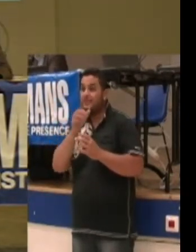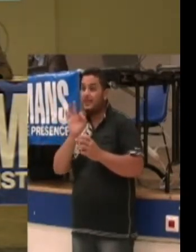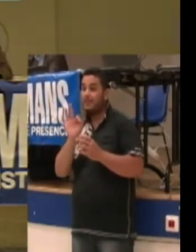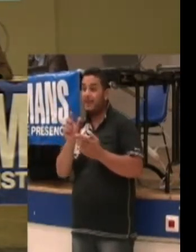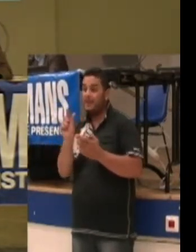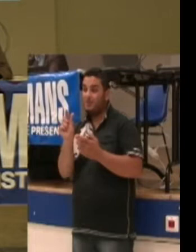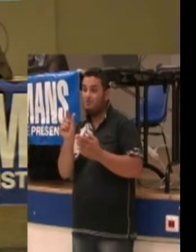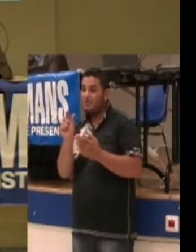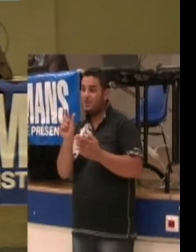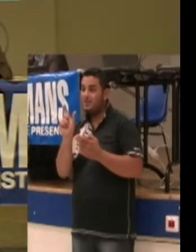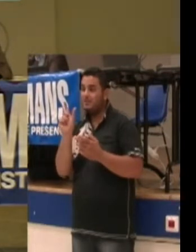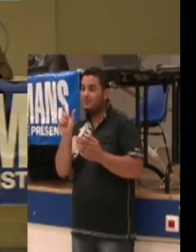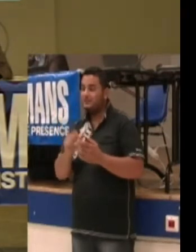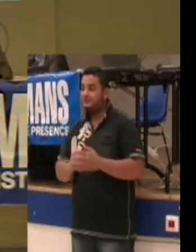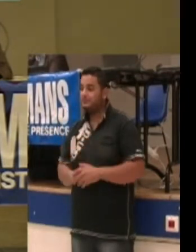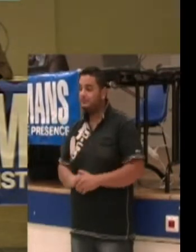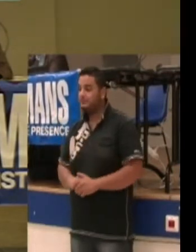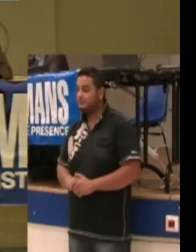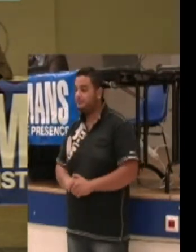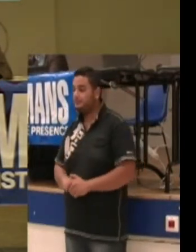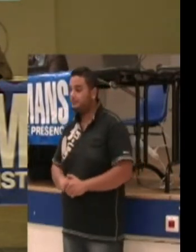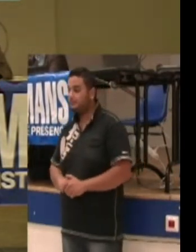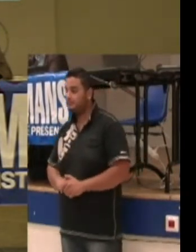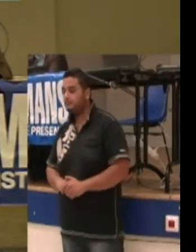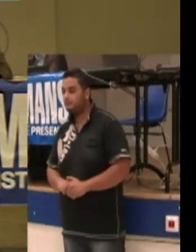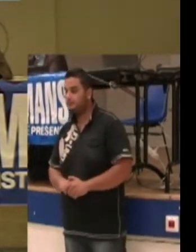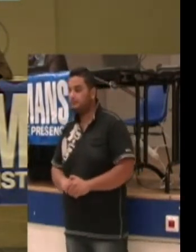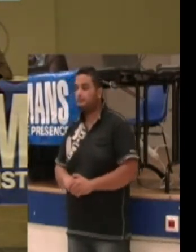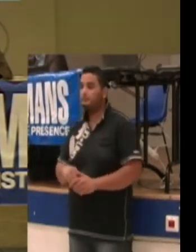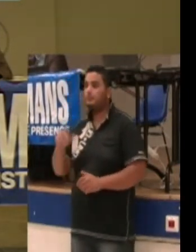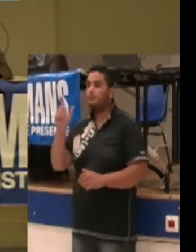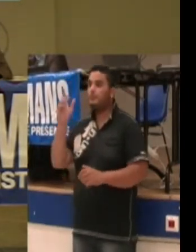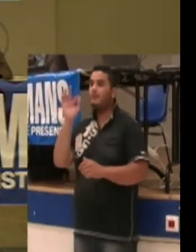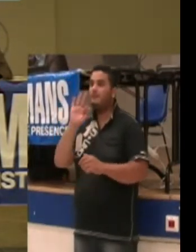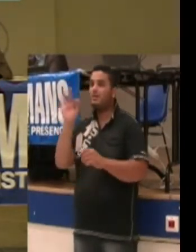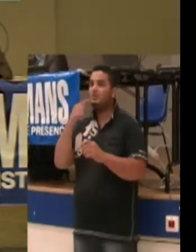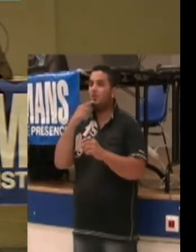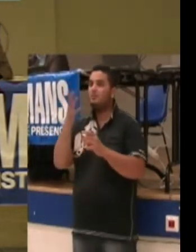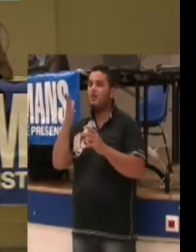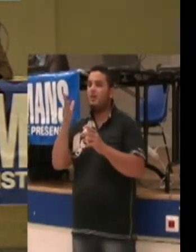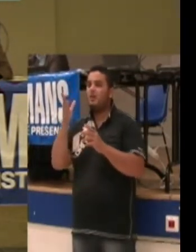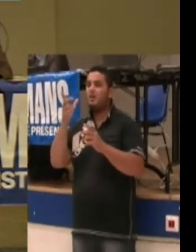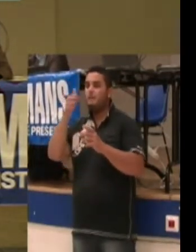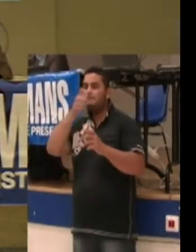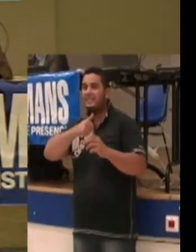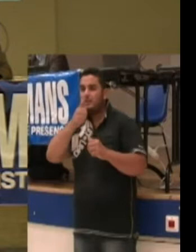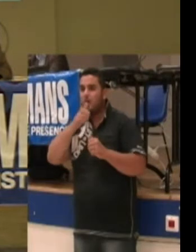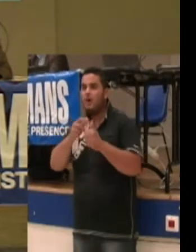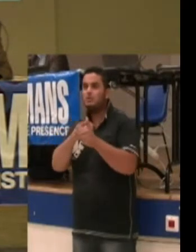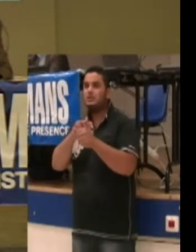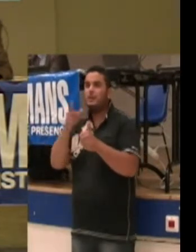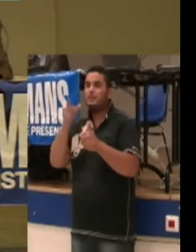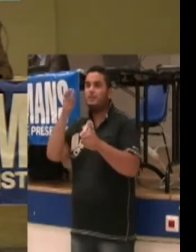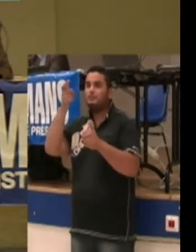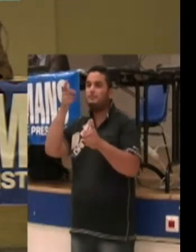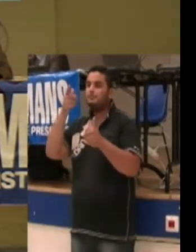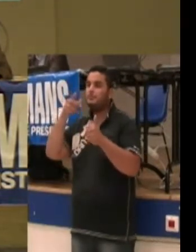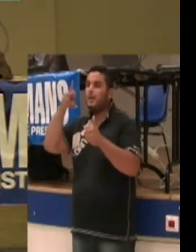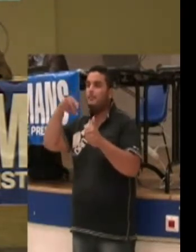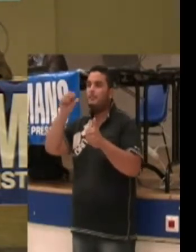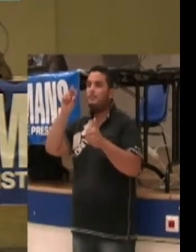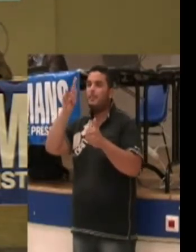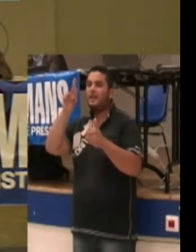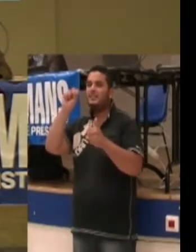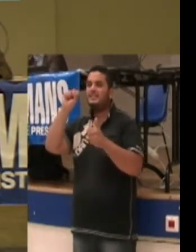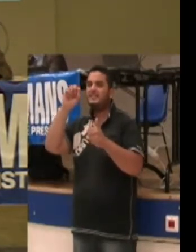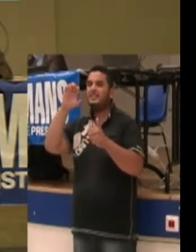a trois significations en français. En français, c'est l'endurance, okay, la patience et la persévérance. Ce